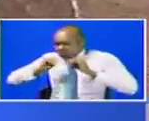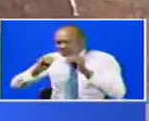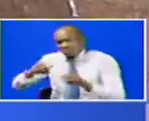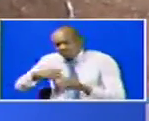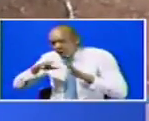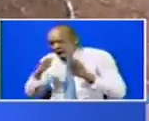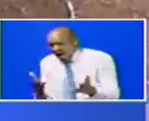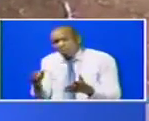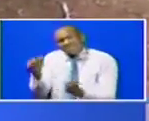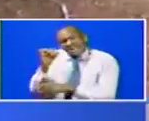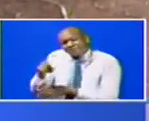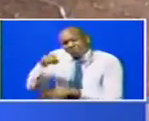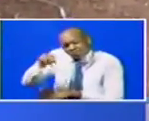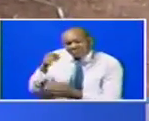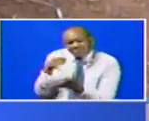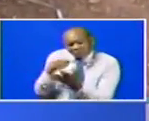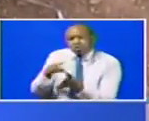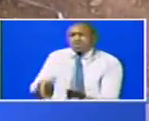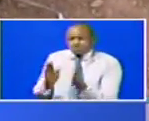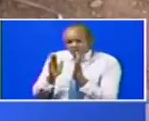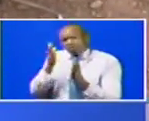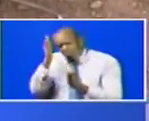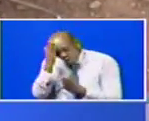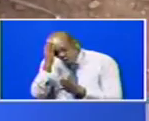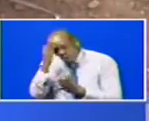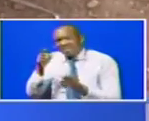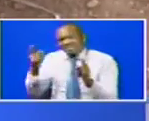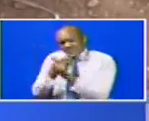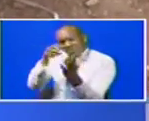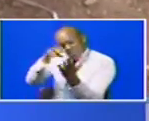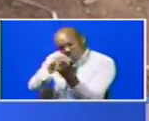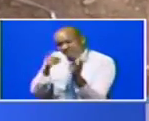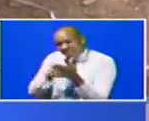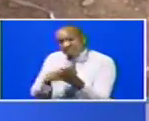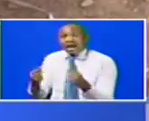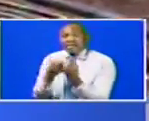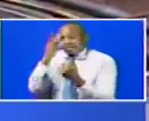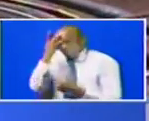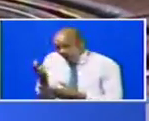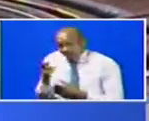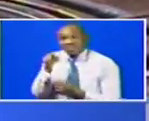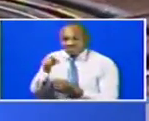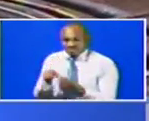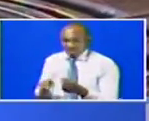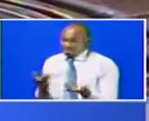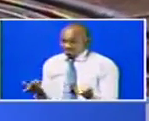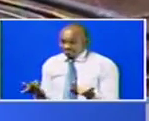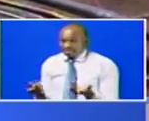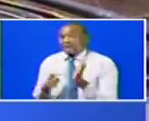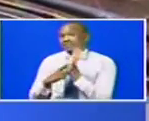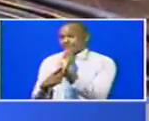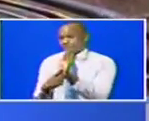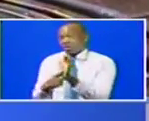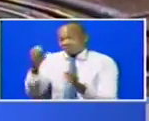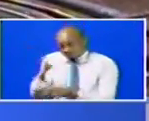kufunza wale madereva ama wahusika wakuu wa barabarani kuweza kuelewa yale makosa ambayo yanafanyika ndio kwamba ajali zinatokea. Kwa mfano,